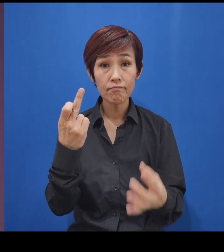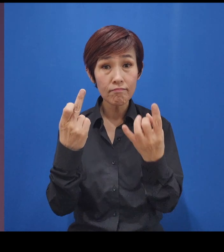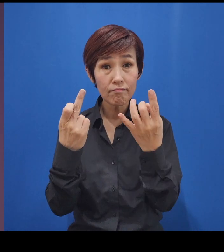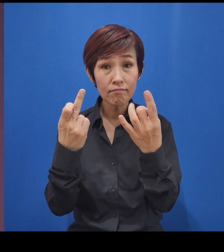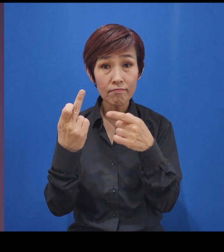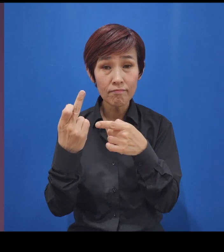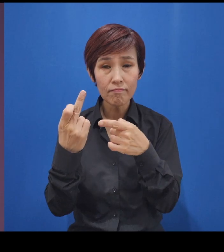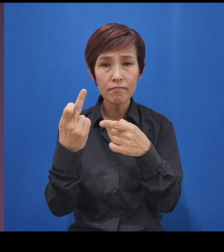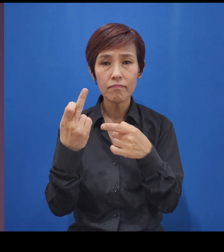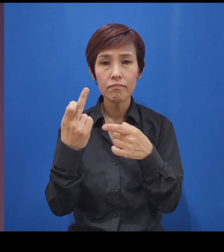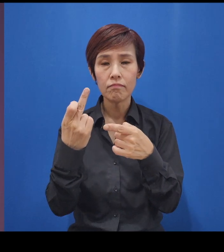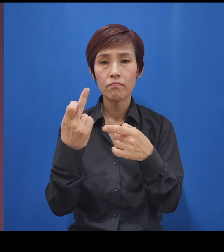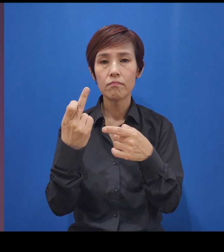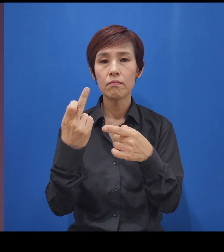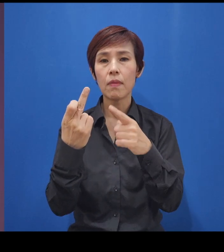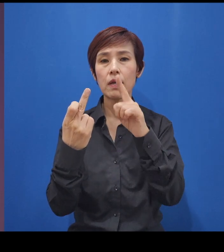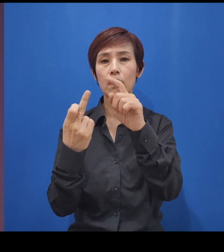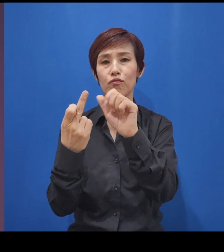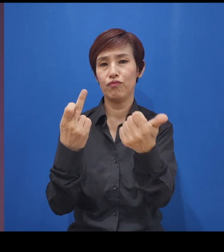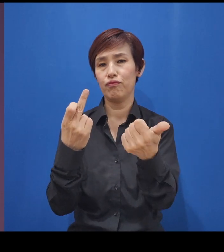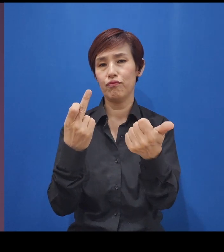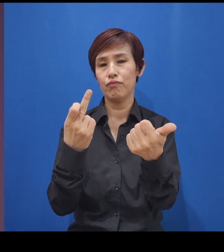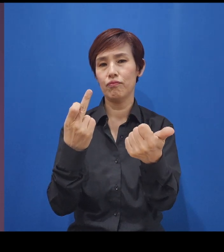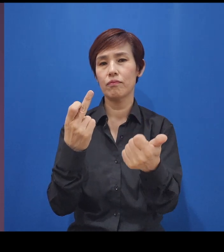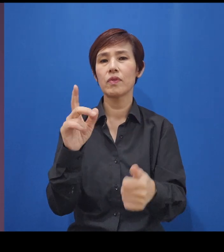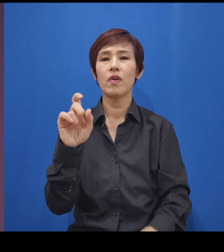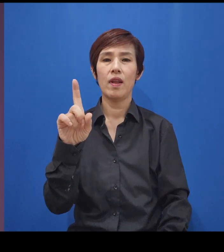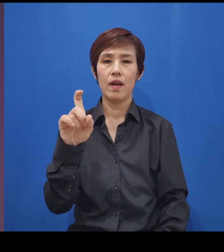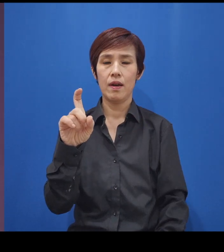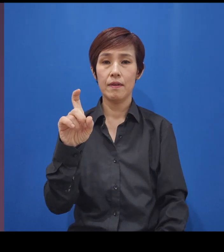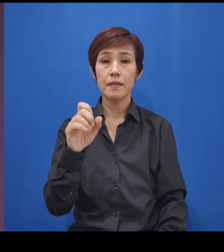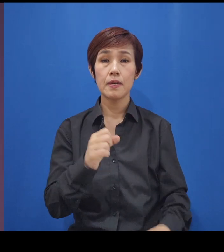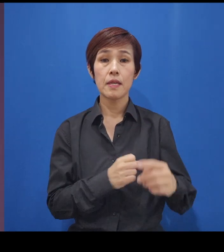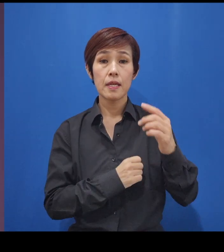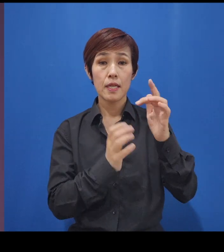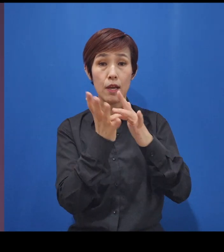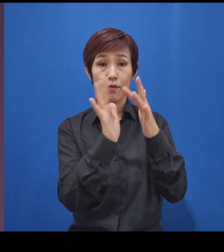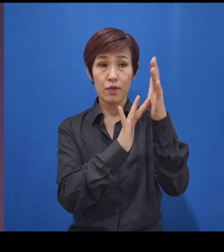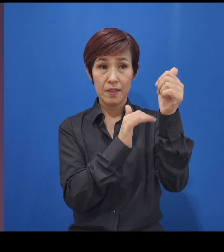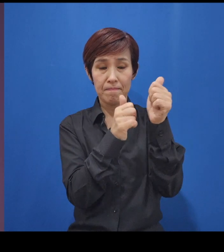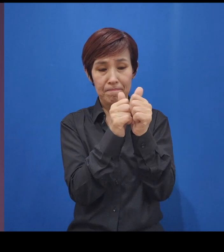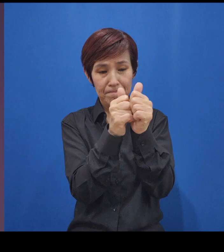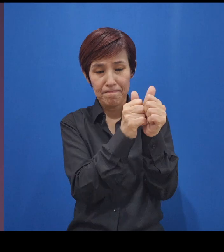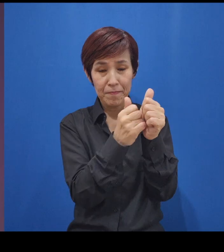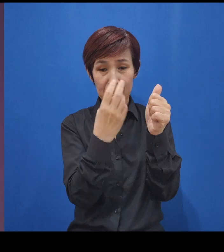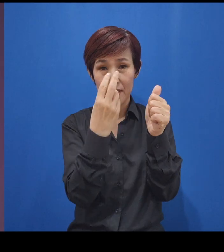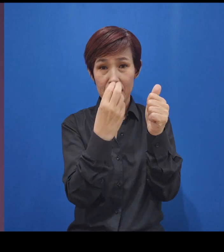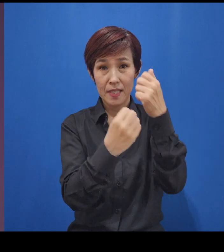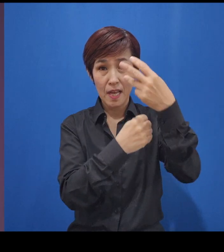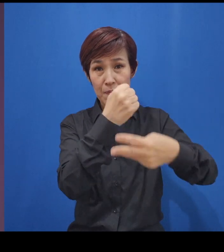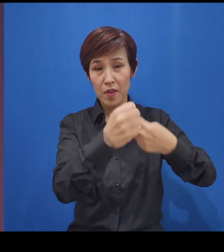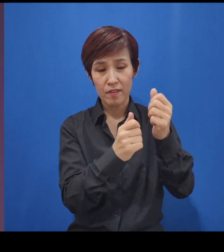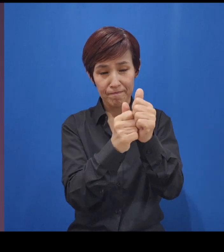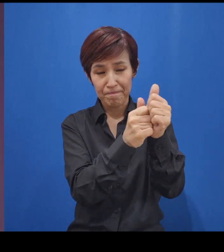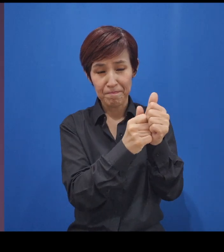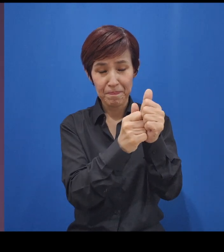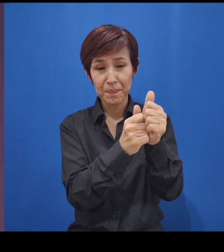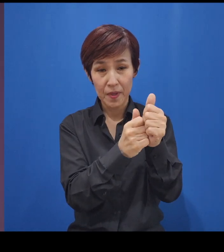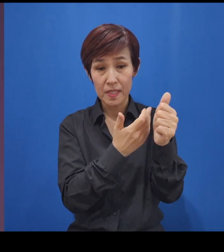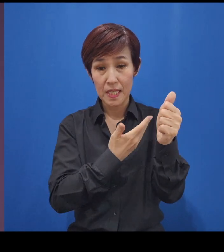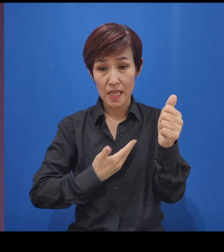12이었는데 11로 줄었습니다. 3년을 동고동락하던 제자가 예수님을